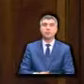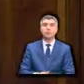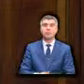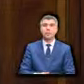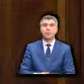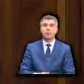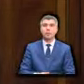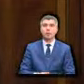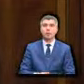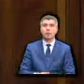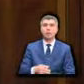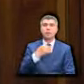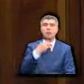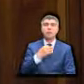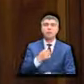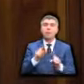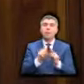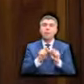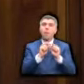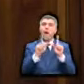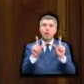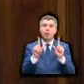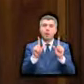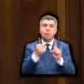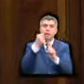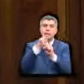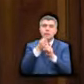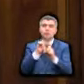أنا بالوضوح في الممارسة والفعل.